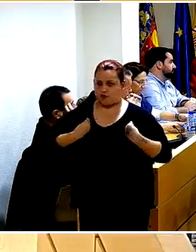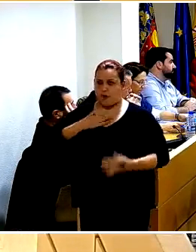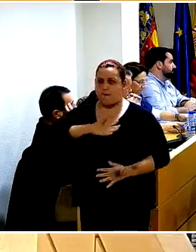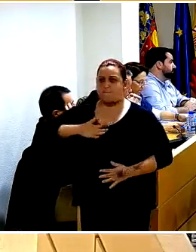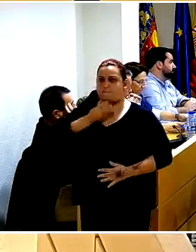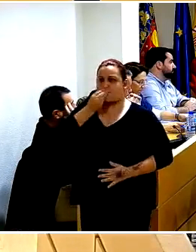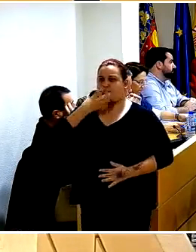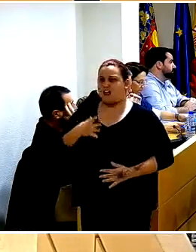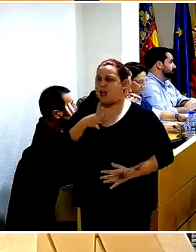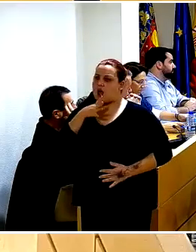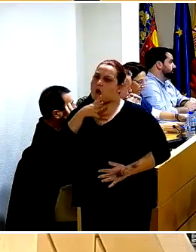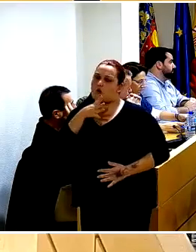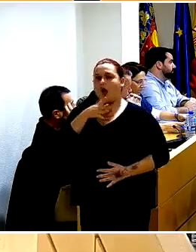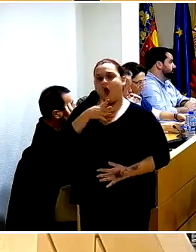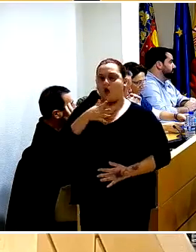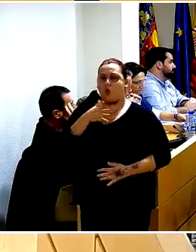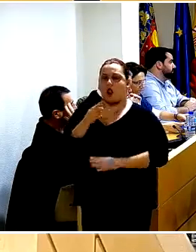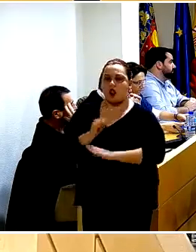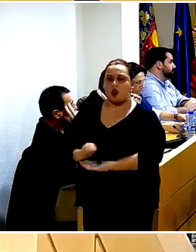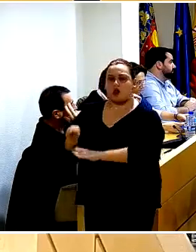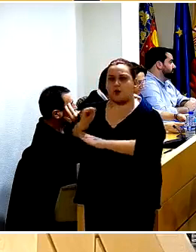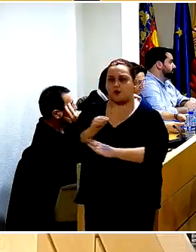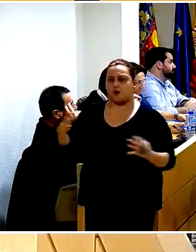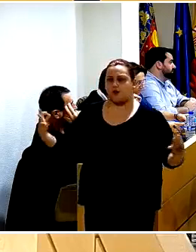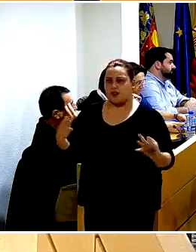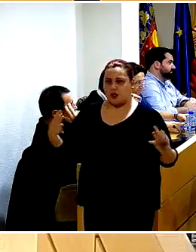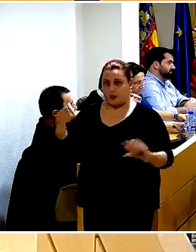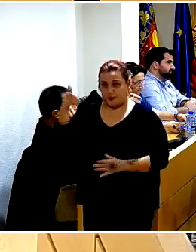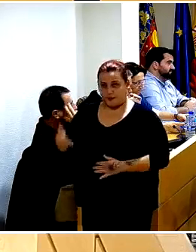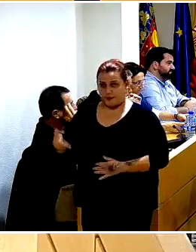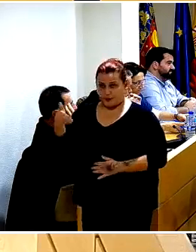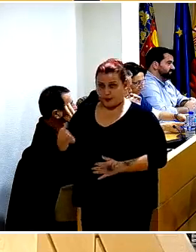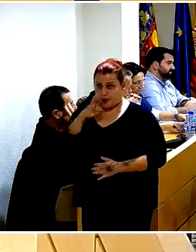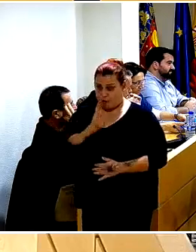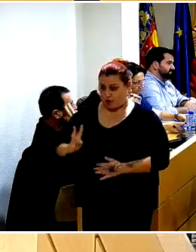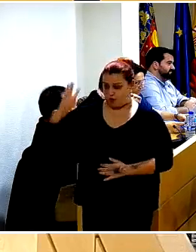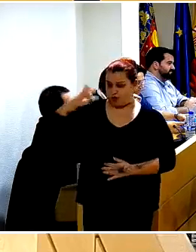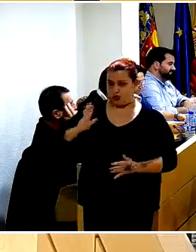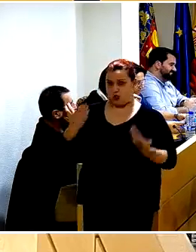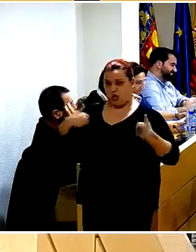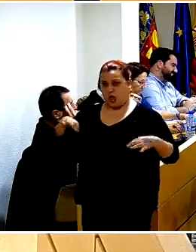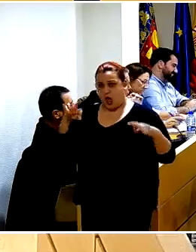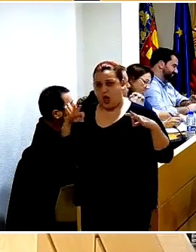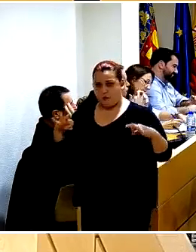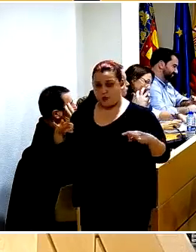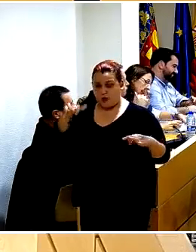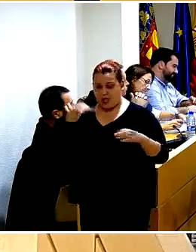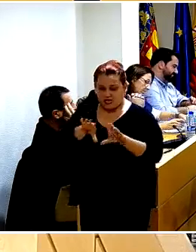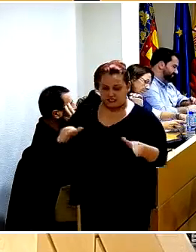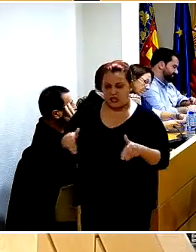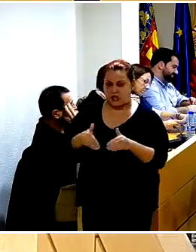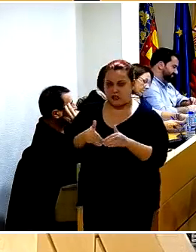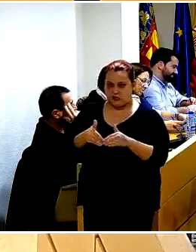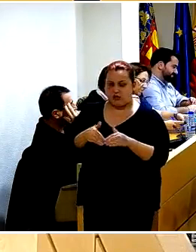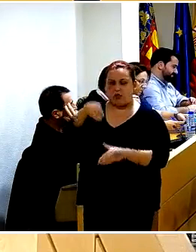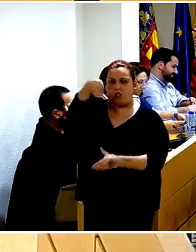l'estem garantint amb l'increment de l'equip de benestar social la legislatura anterior i consolidant ara aquest equip on